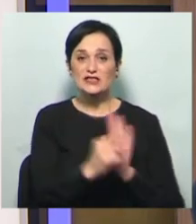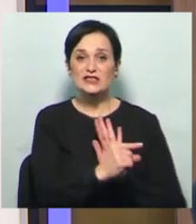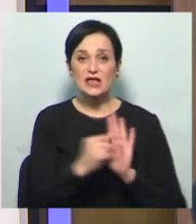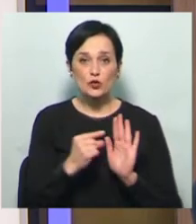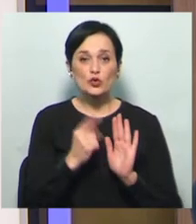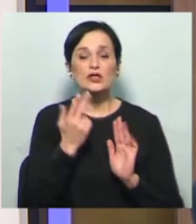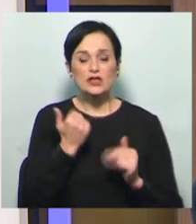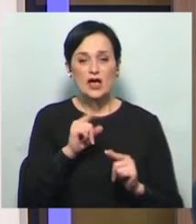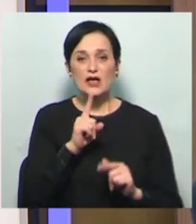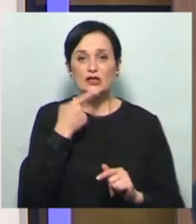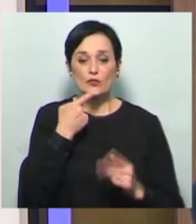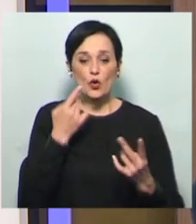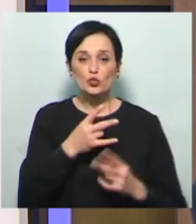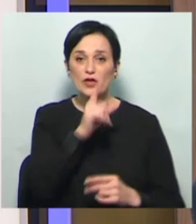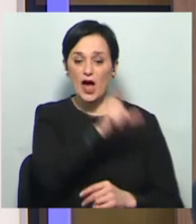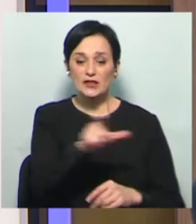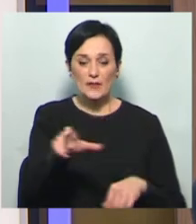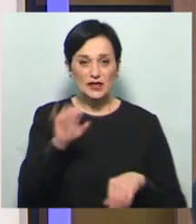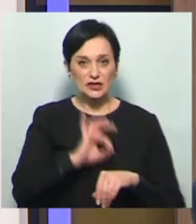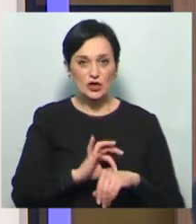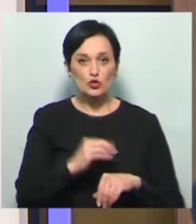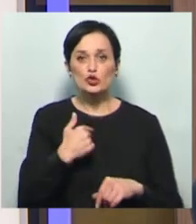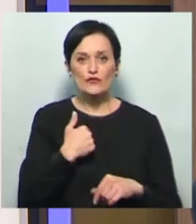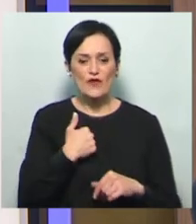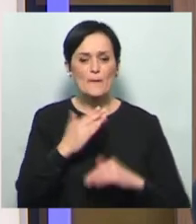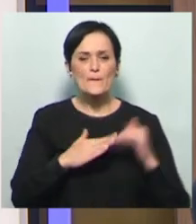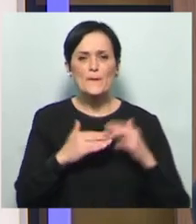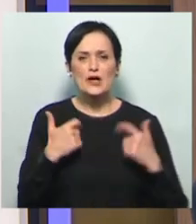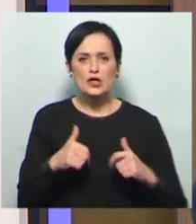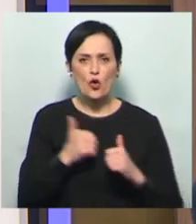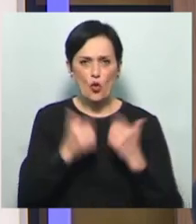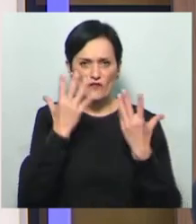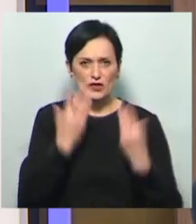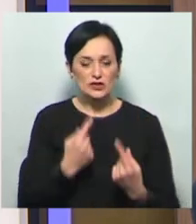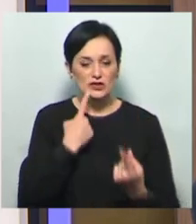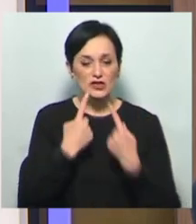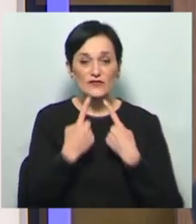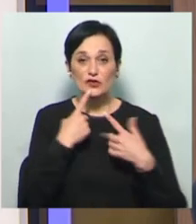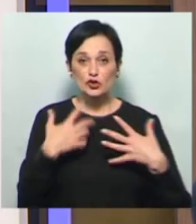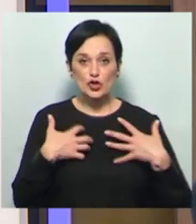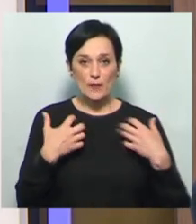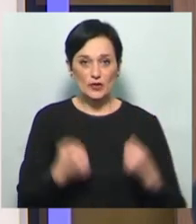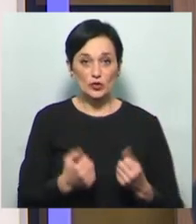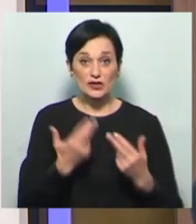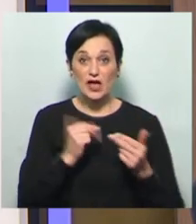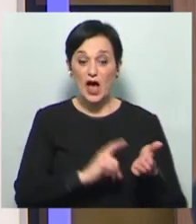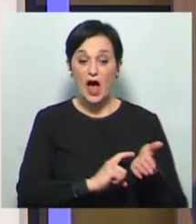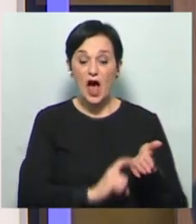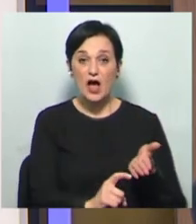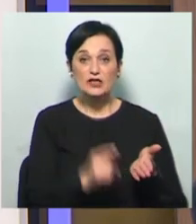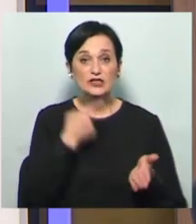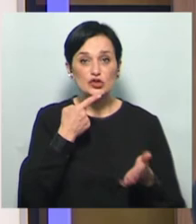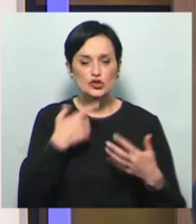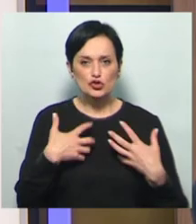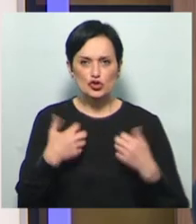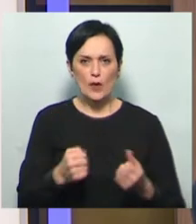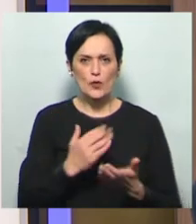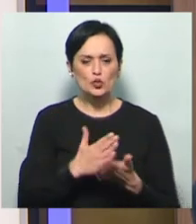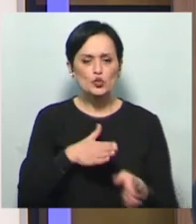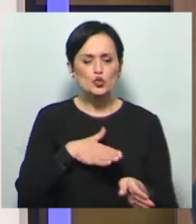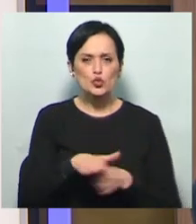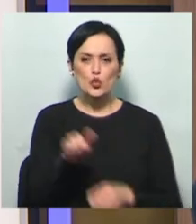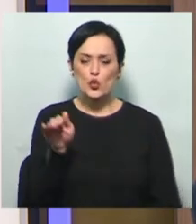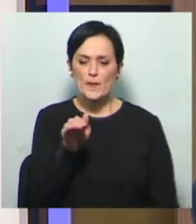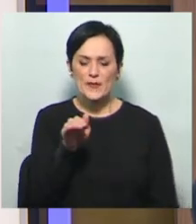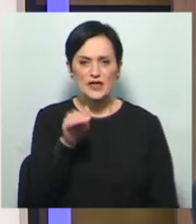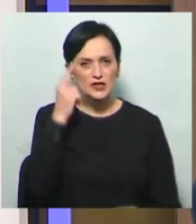უნდა, მიუხედავად ადამიანის დიაგნოზისა. ჩვენ პრაქტიკულად ყოველდღე საუბრობთ ჯანმრთელობაზე და ხაზს უსვამთ, რომ ჯანმრთელობა არის სრული